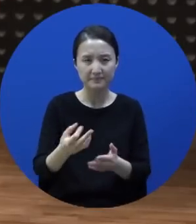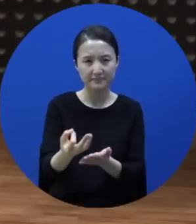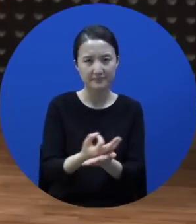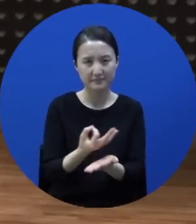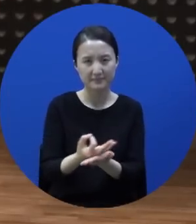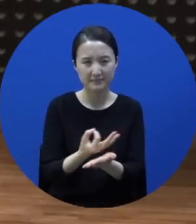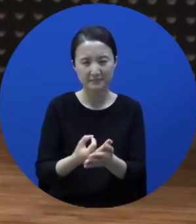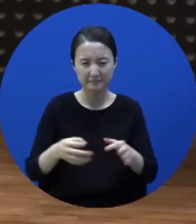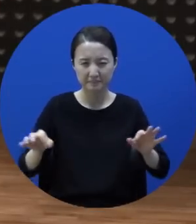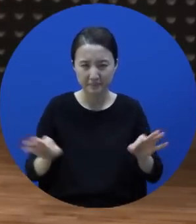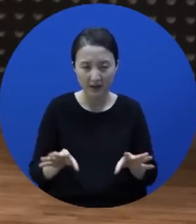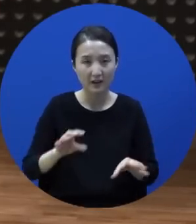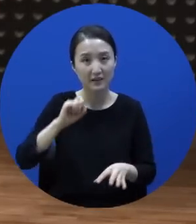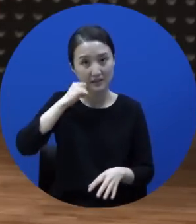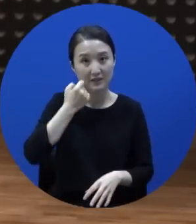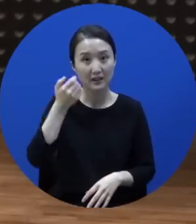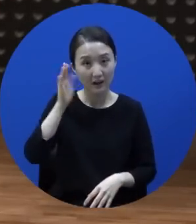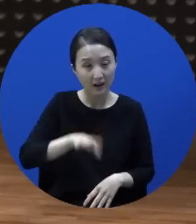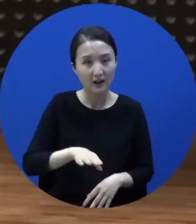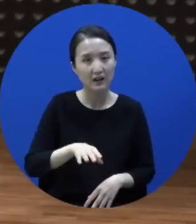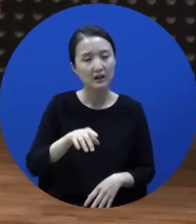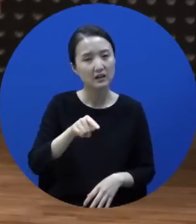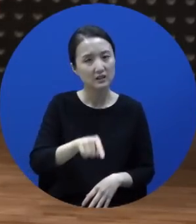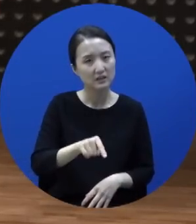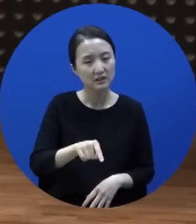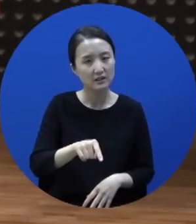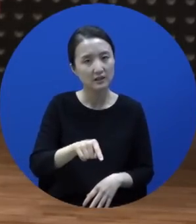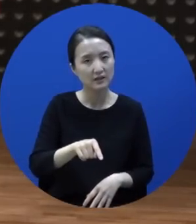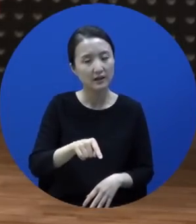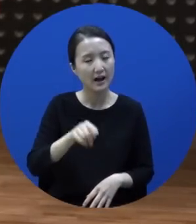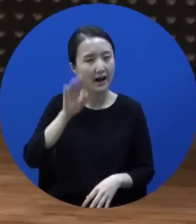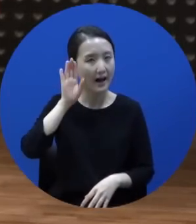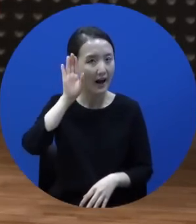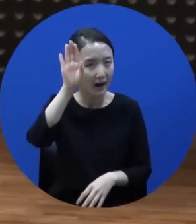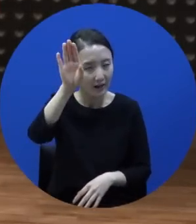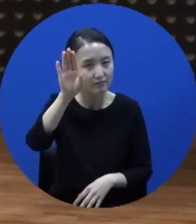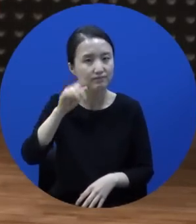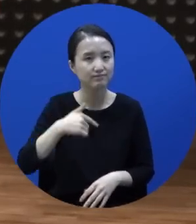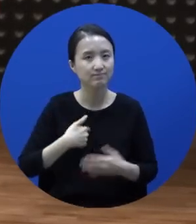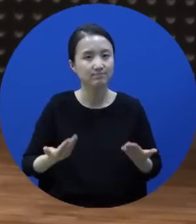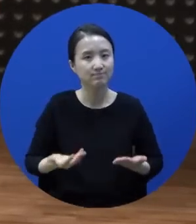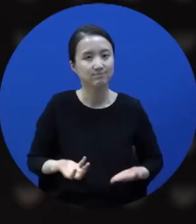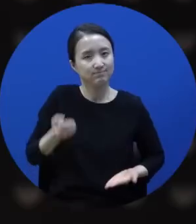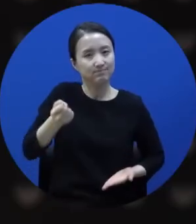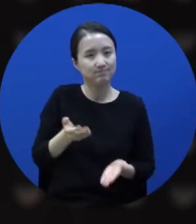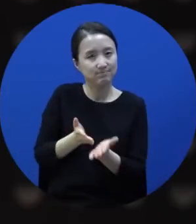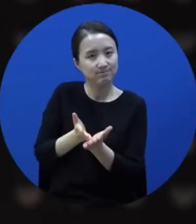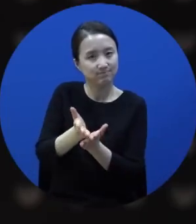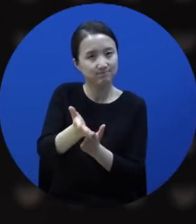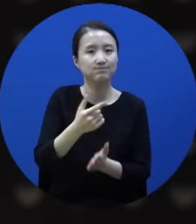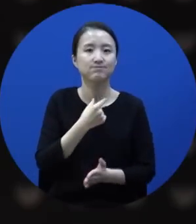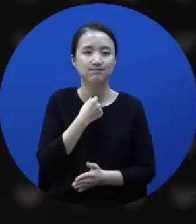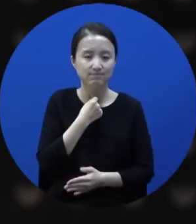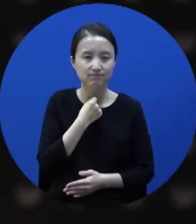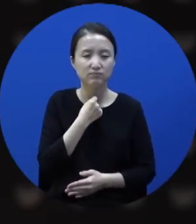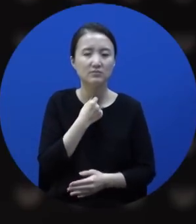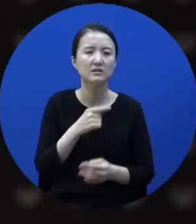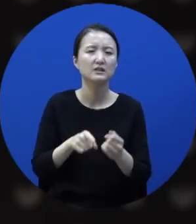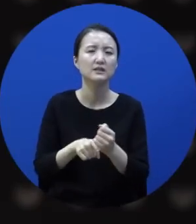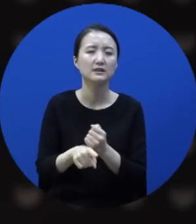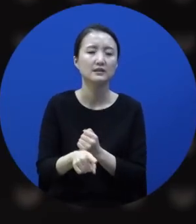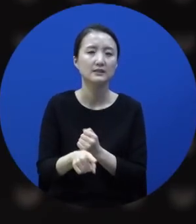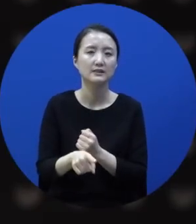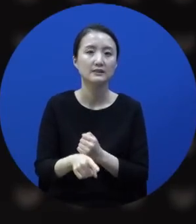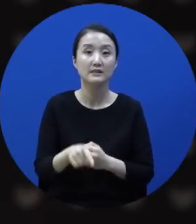수는 없지만 내가 차후에 그것으로 직업을 삼고 싶은 내가 정말 좋아하는 일 누가 시키지 않아도 하고